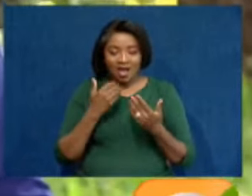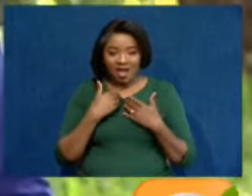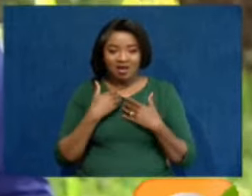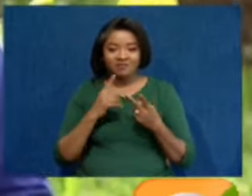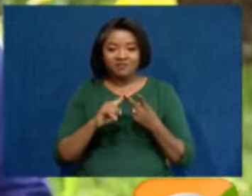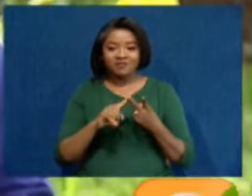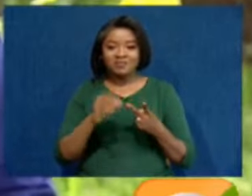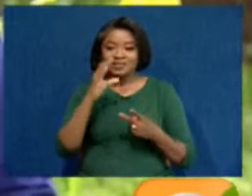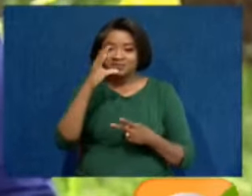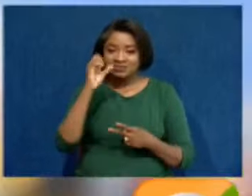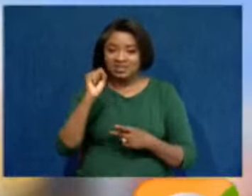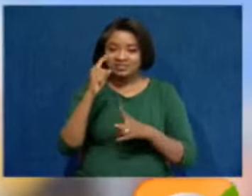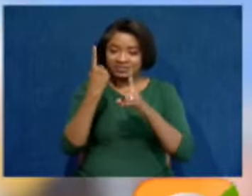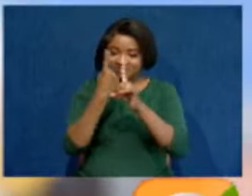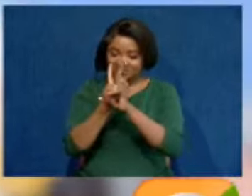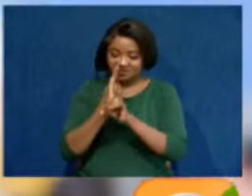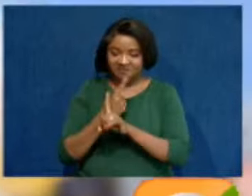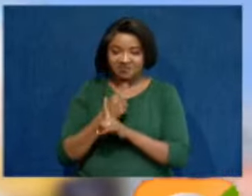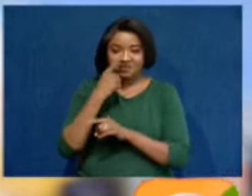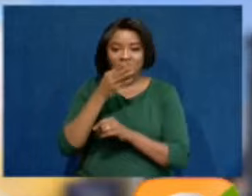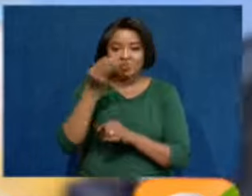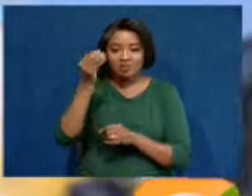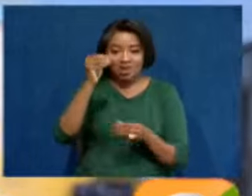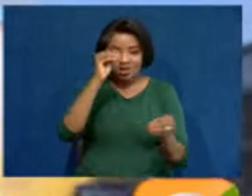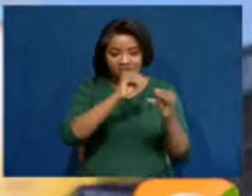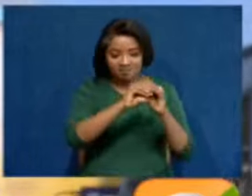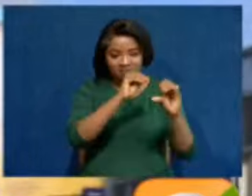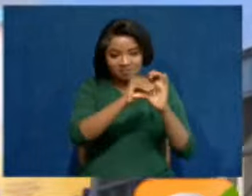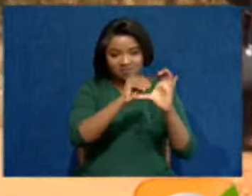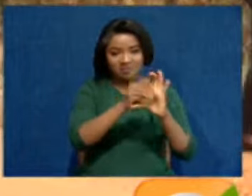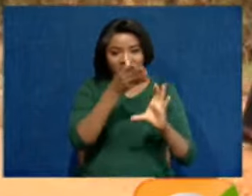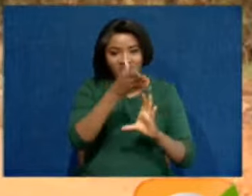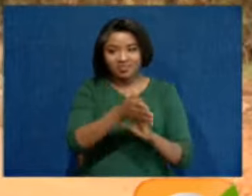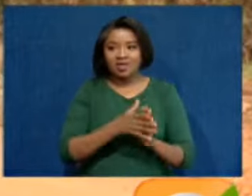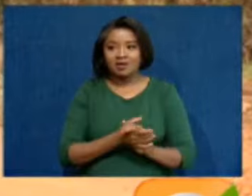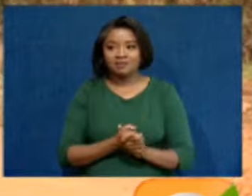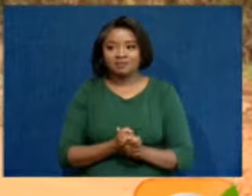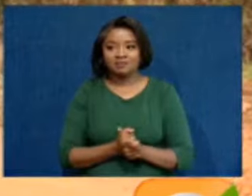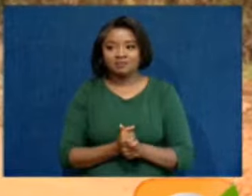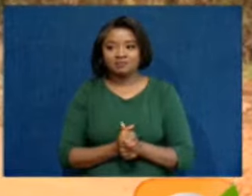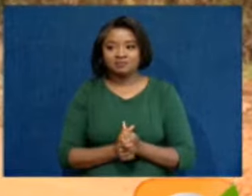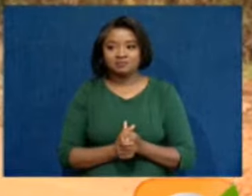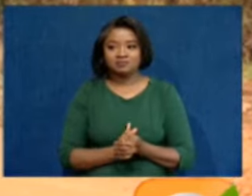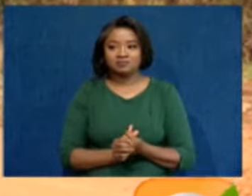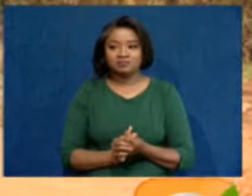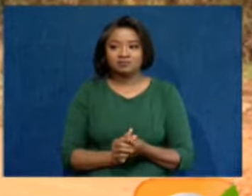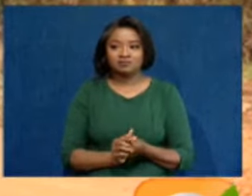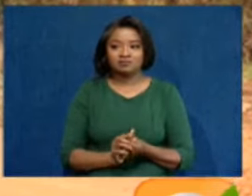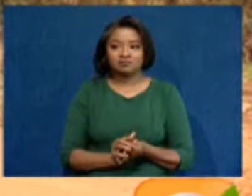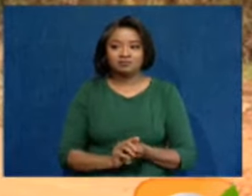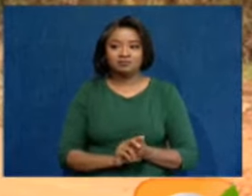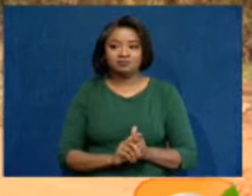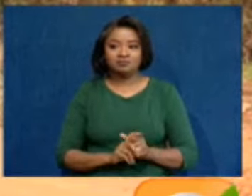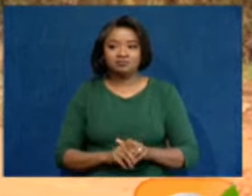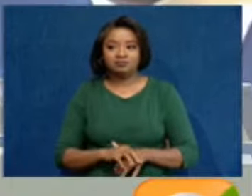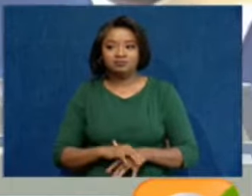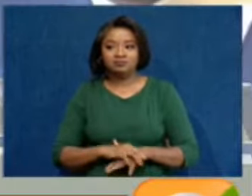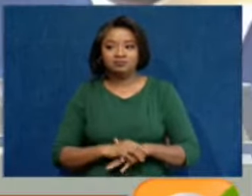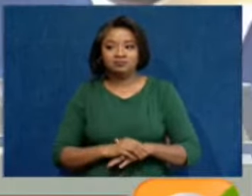have cabinet secretaries who are in this, in the ministries that I know. John Wanyama, Runinga ya Citizen, County ya Uasin Gishu.